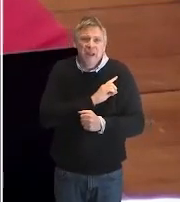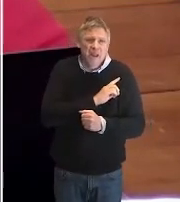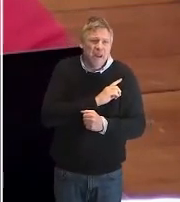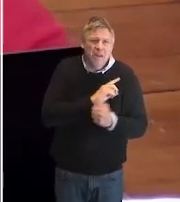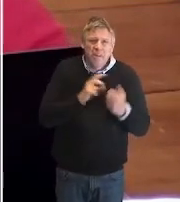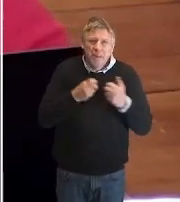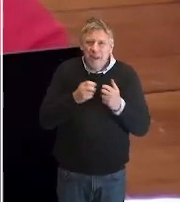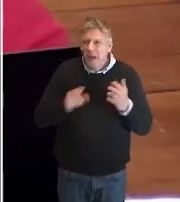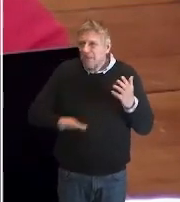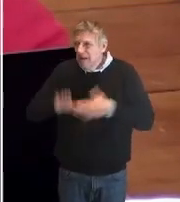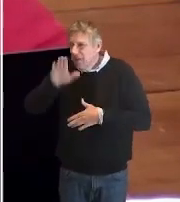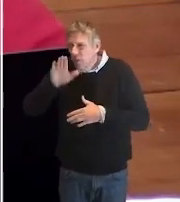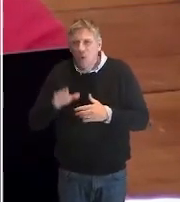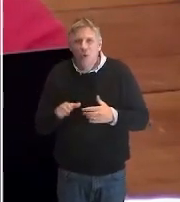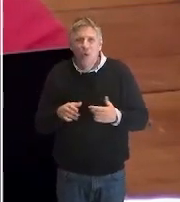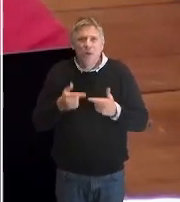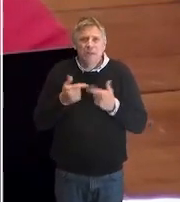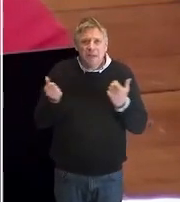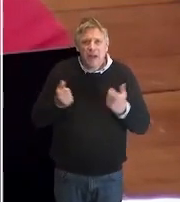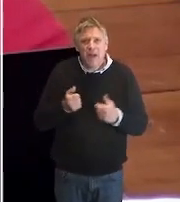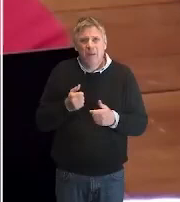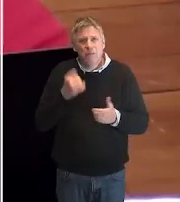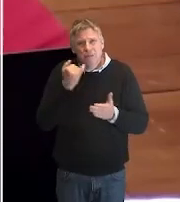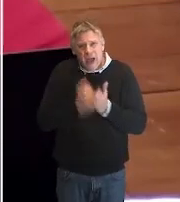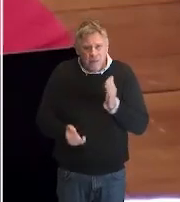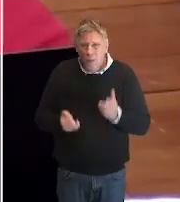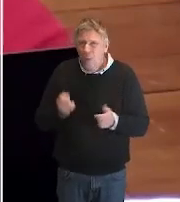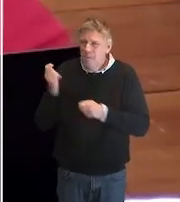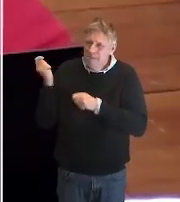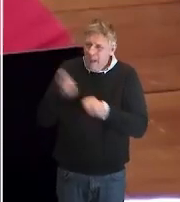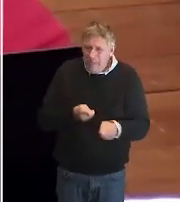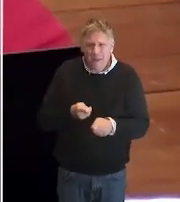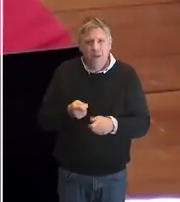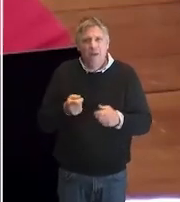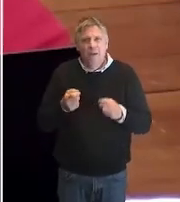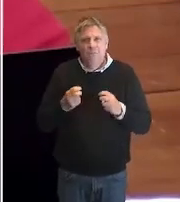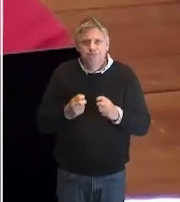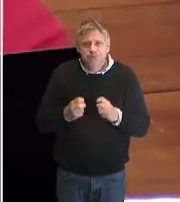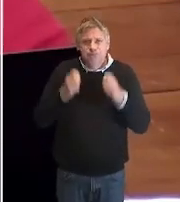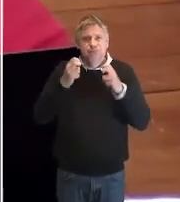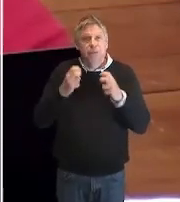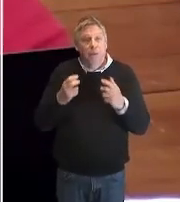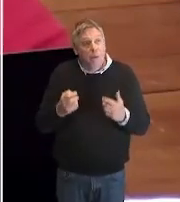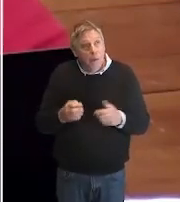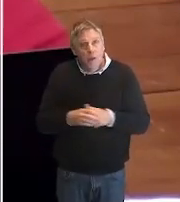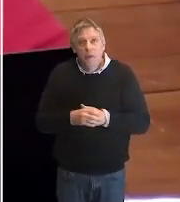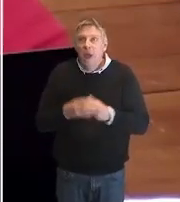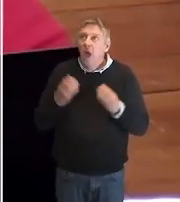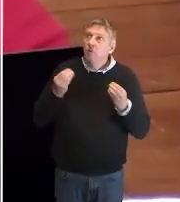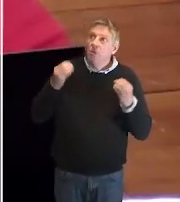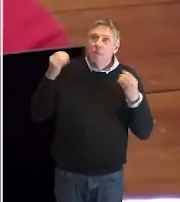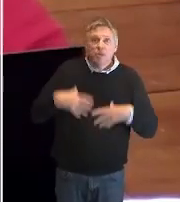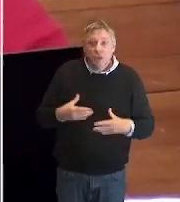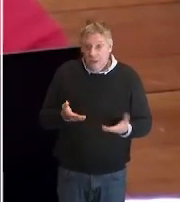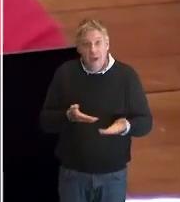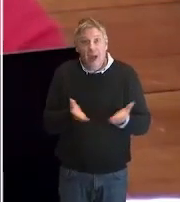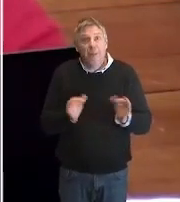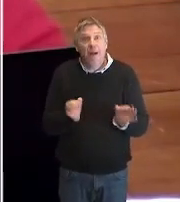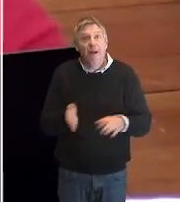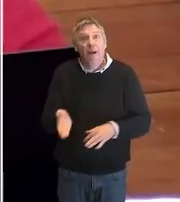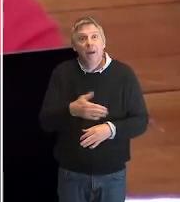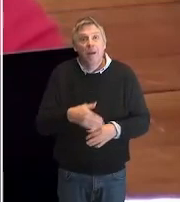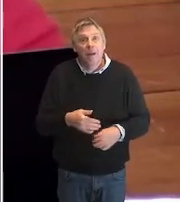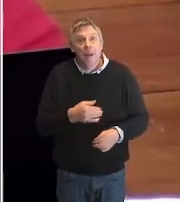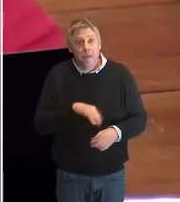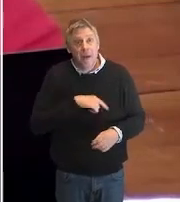vous choisissez aujourd'hui de continuer de leur asséner, c'est clair qu'ils seront d'accord sur le fait qu'il n'y a pas d'argent magique et bientôt il n'y aura grâce à